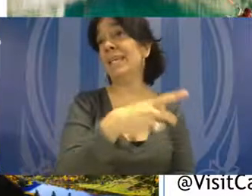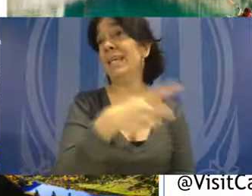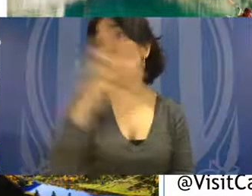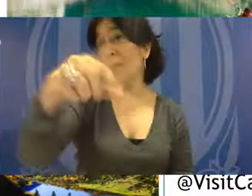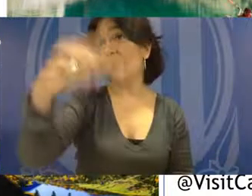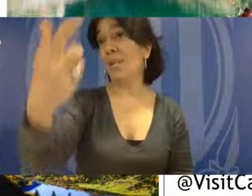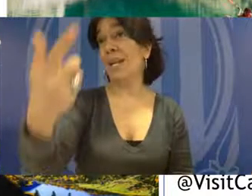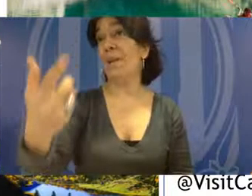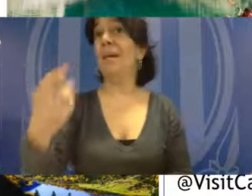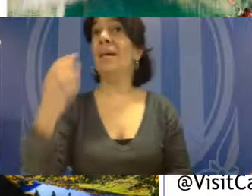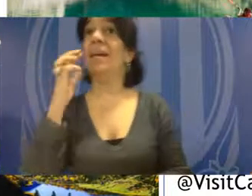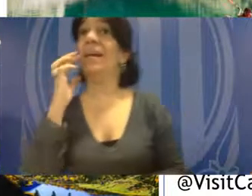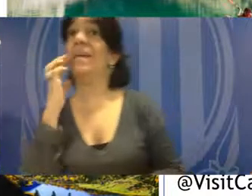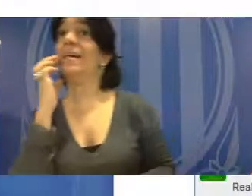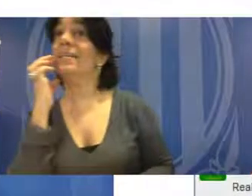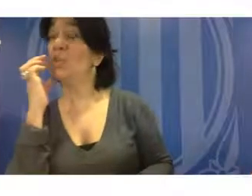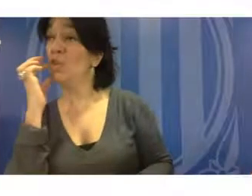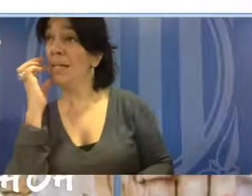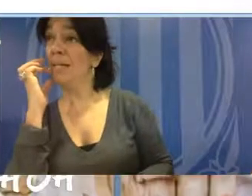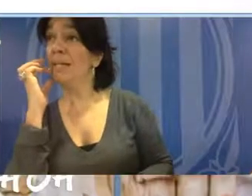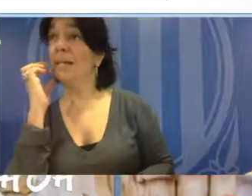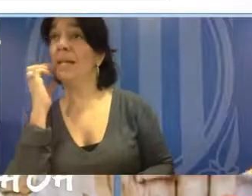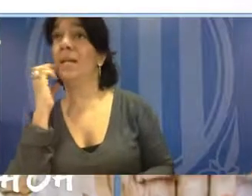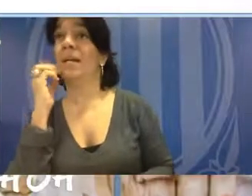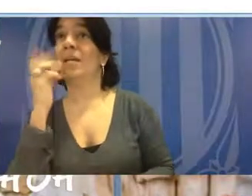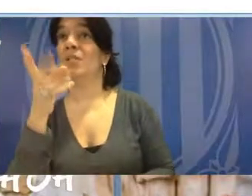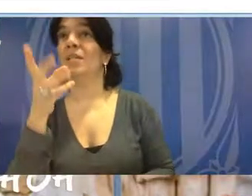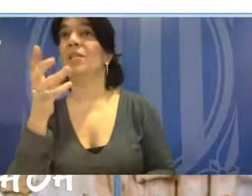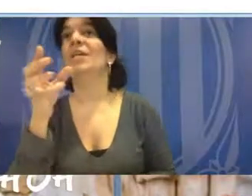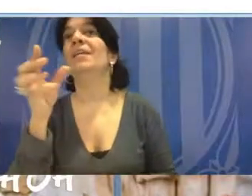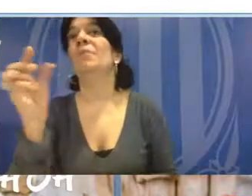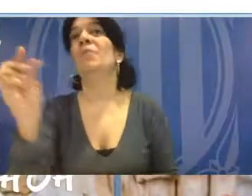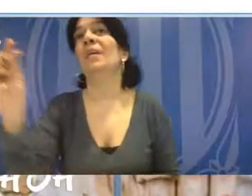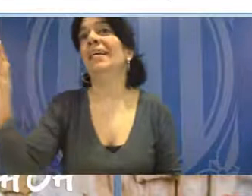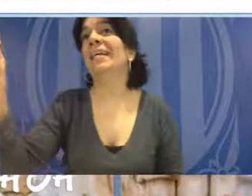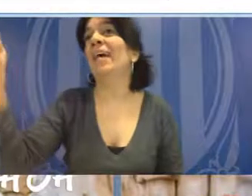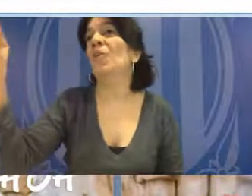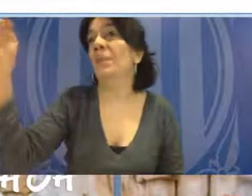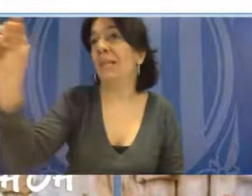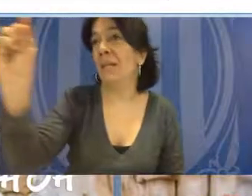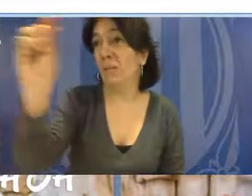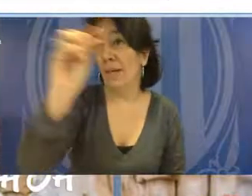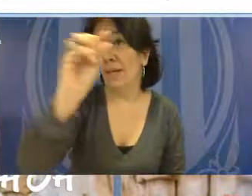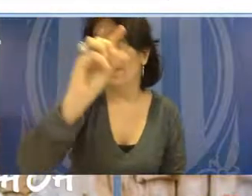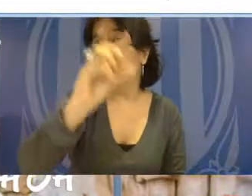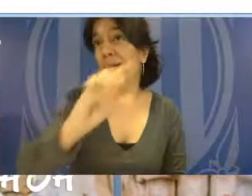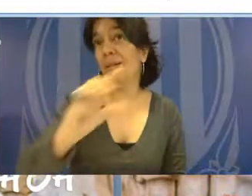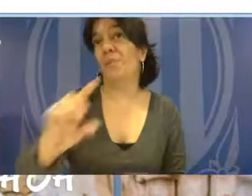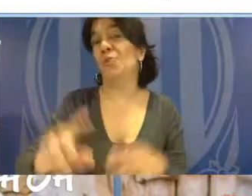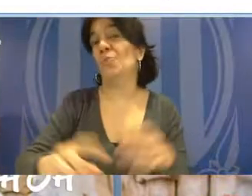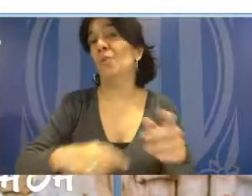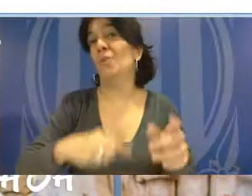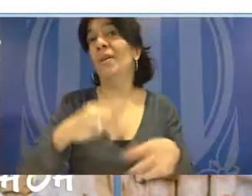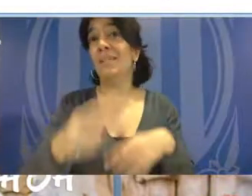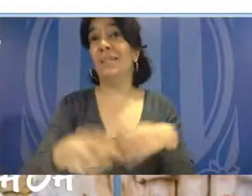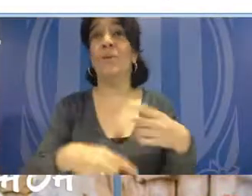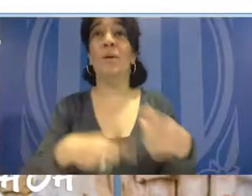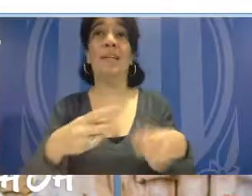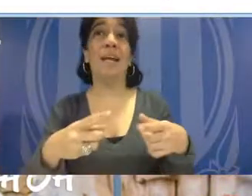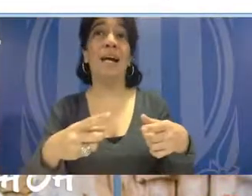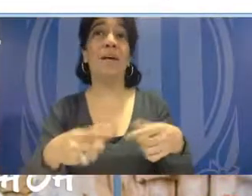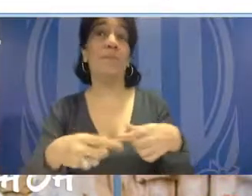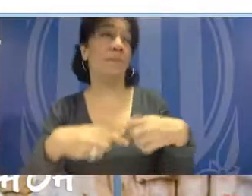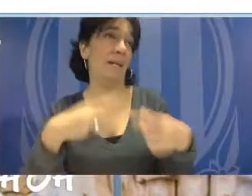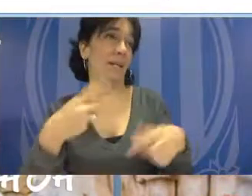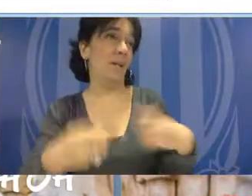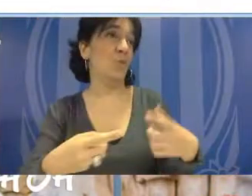aquests dies, o que mostrava, era de Girona, de la demarcació de Girona, i també amb una tècnica com de miniatura. Llavors, bueno, si voleu